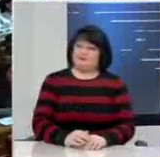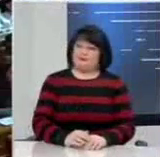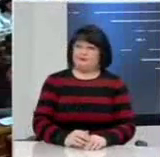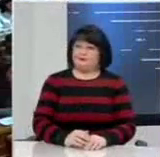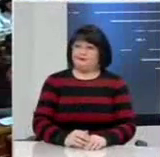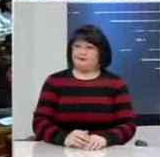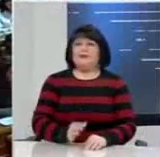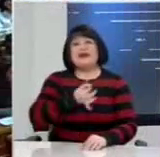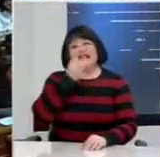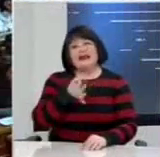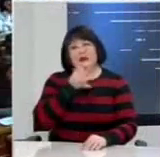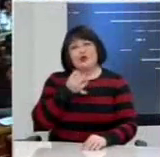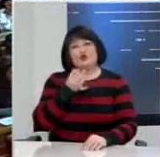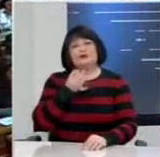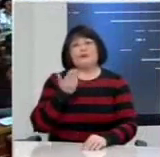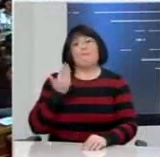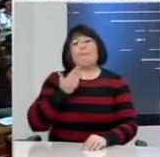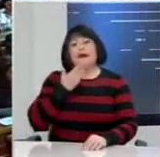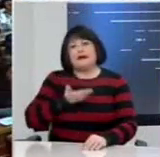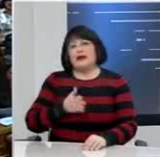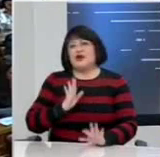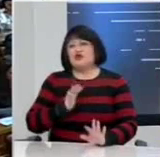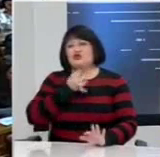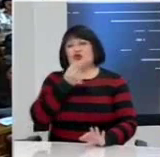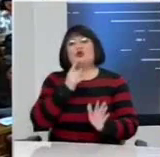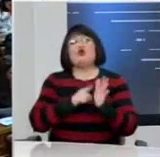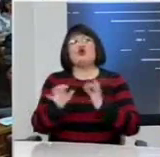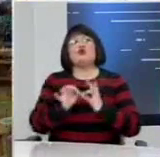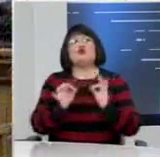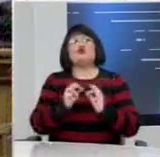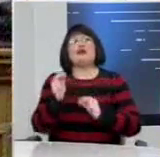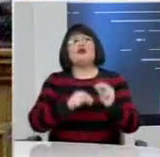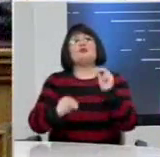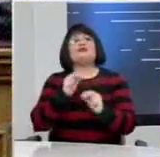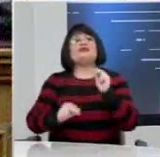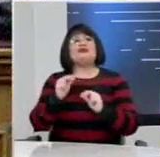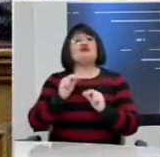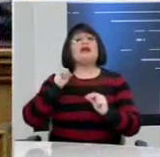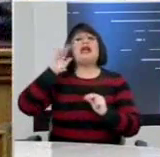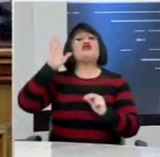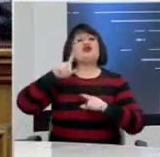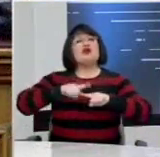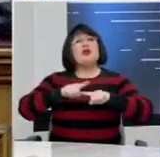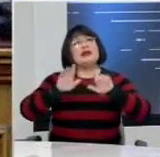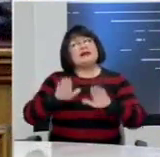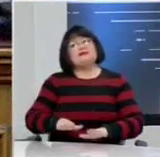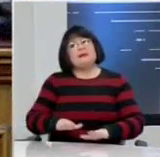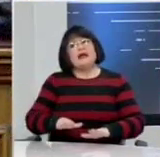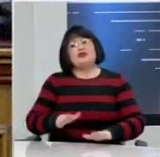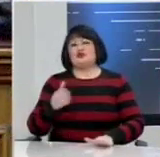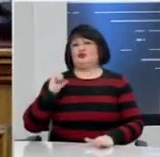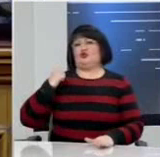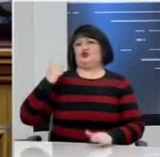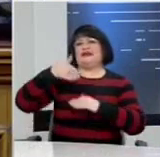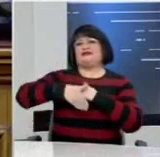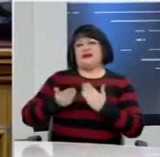να κάνω μία αναφορά και στο νομοσχέδιο για την ψήφο των αποδήμων που κατατέθηκε προχθές το